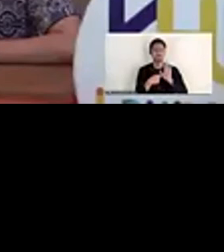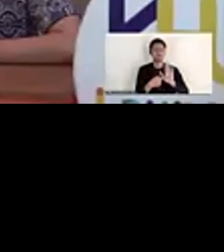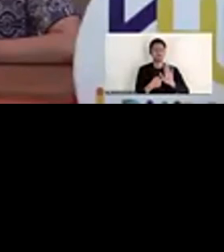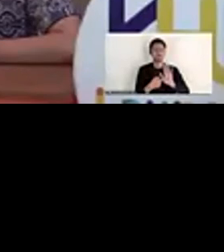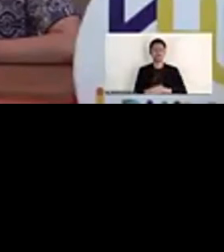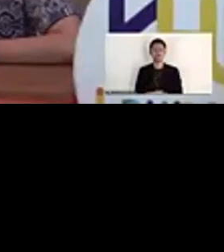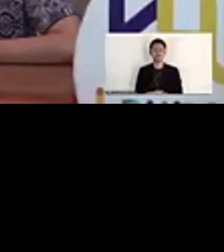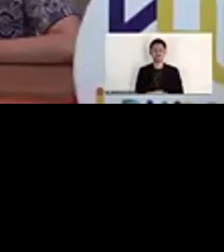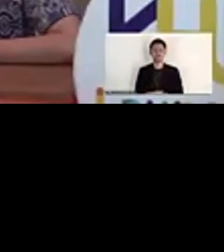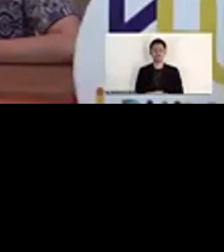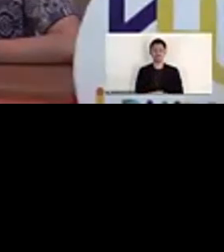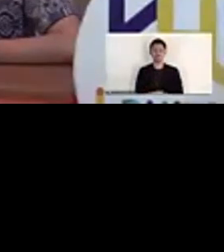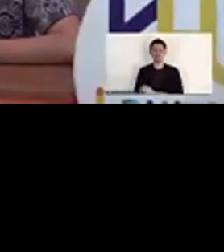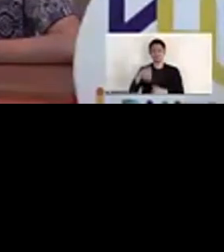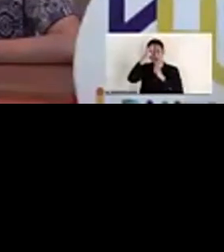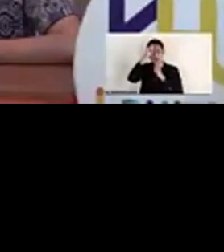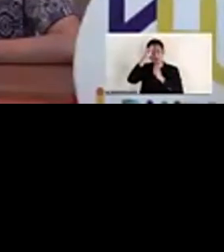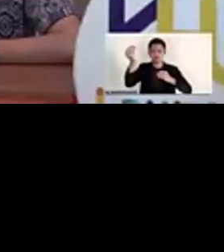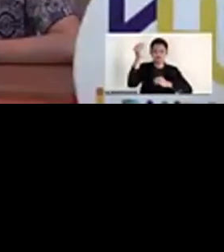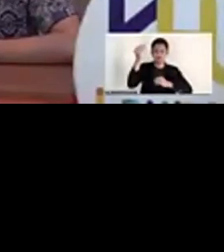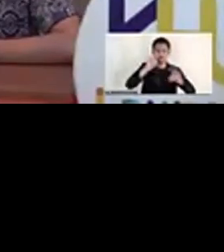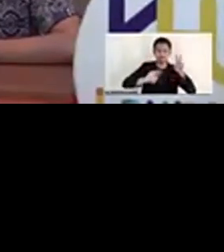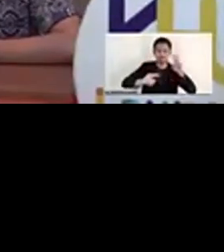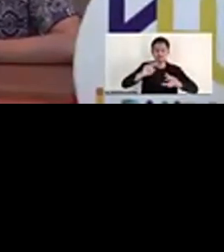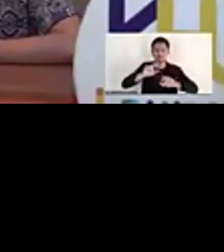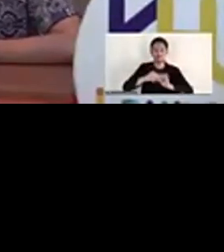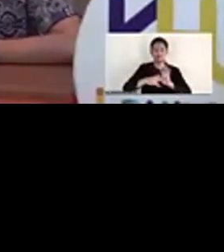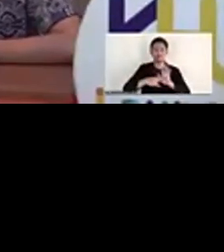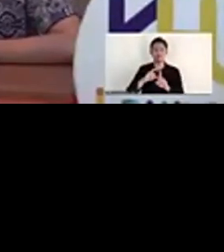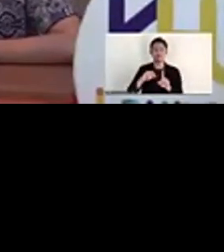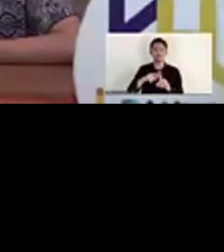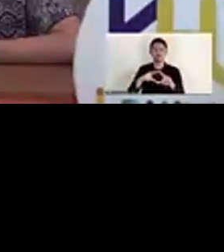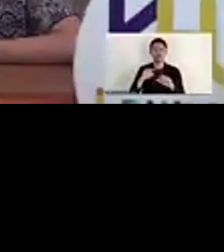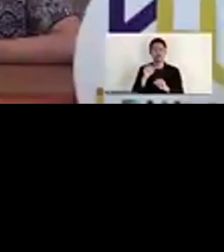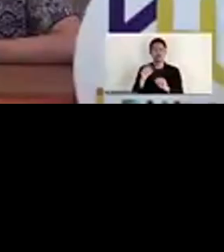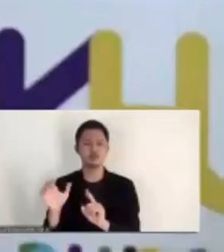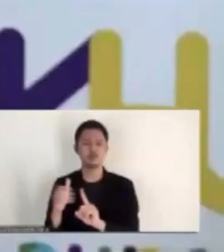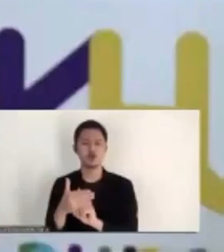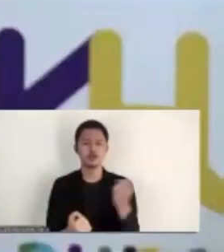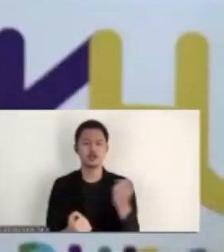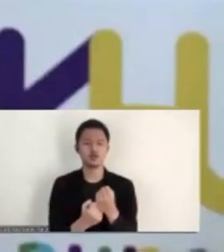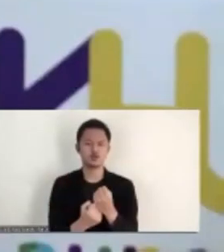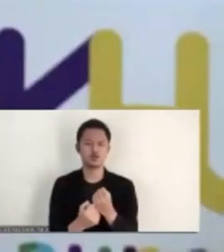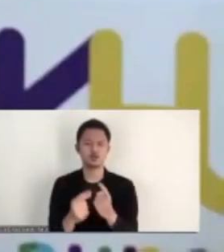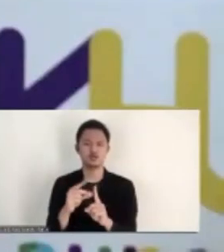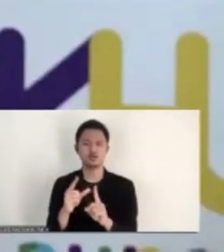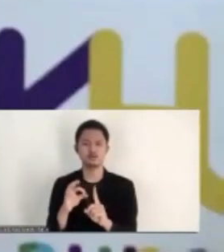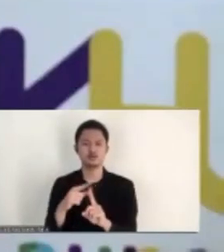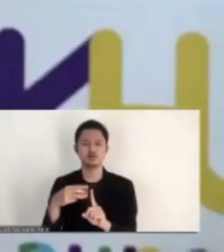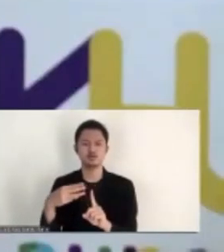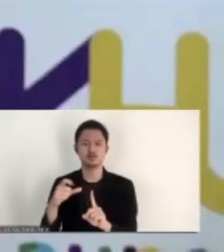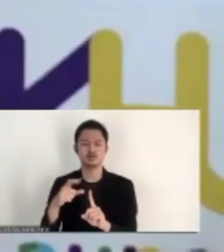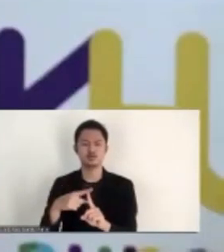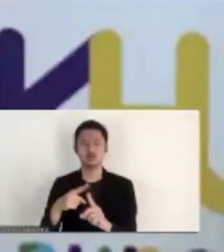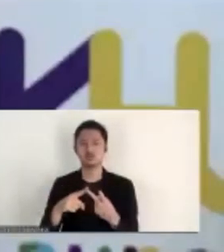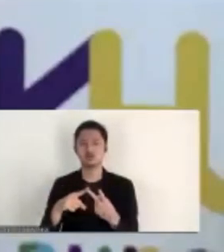disana ada jelajah toleransi hayang Indika yah Yang itu didapuk leptotek ya kemudian dapatkan forpis juga